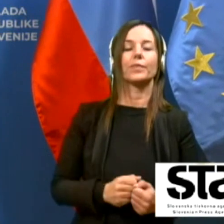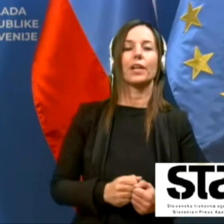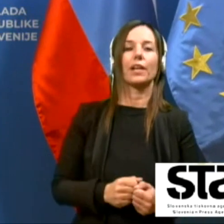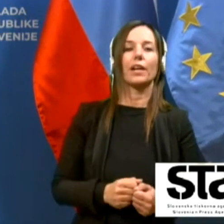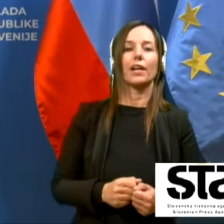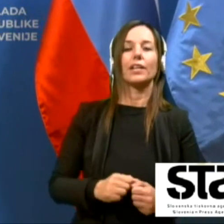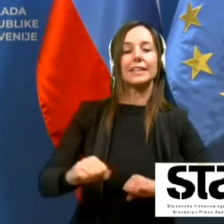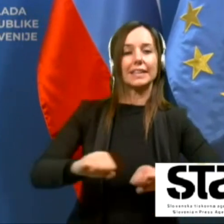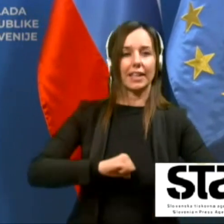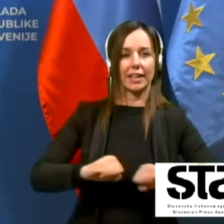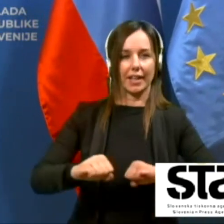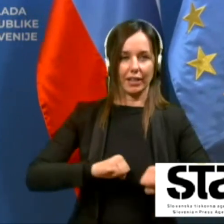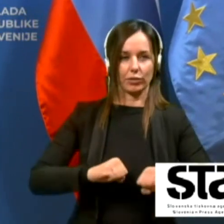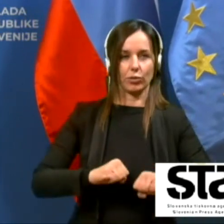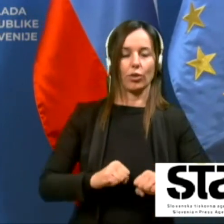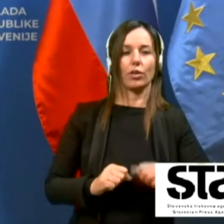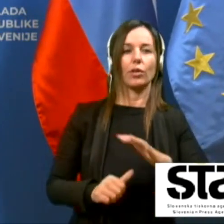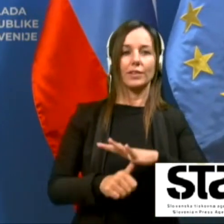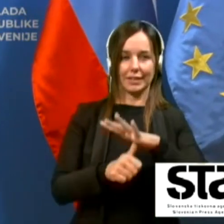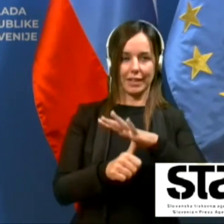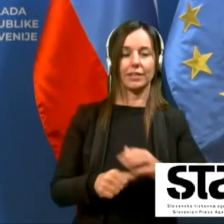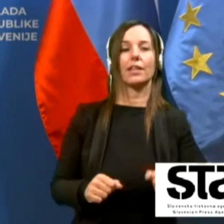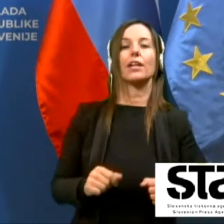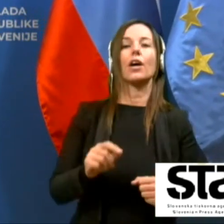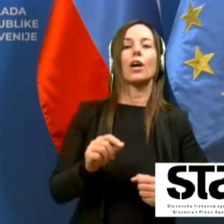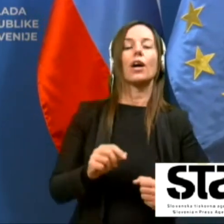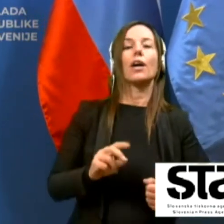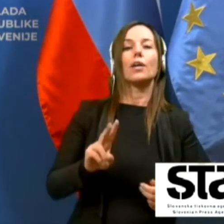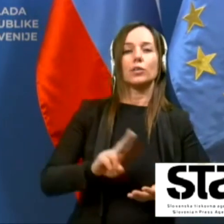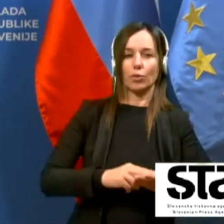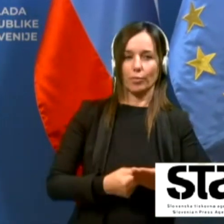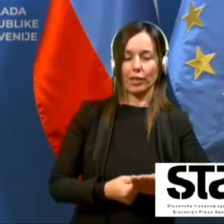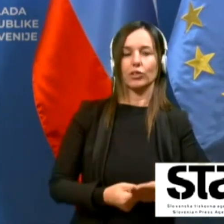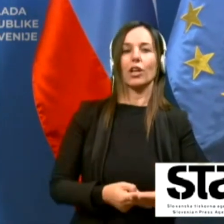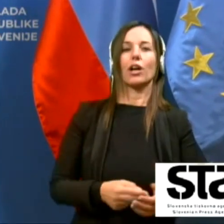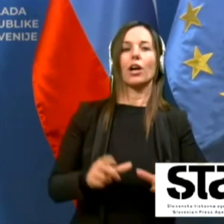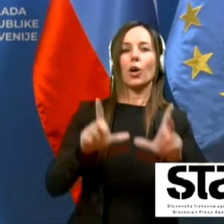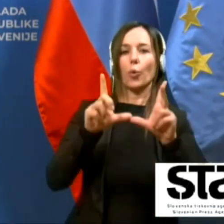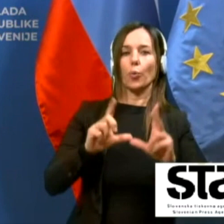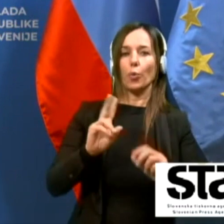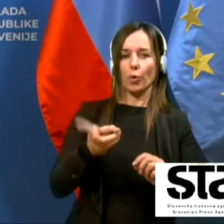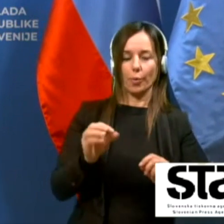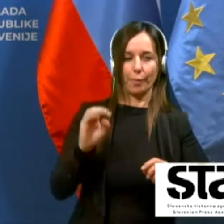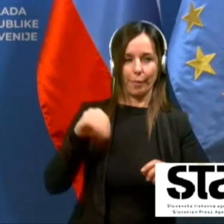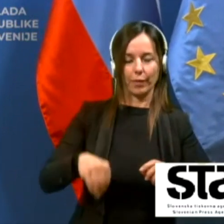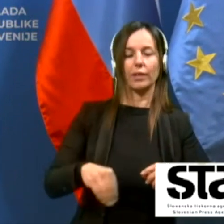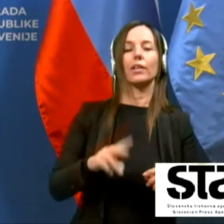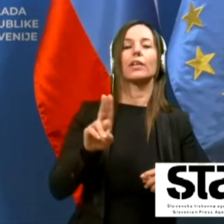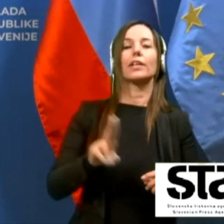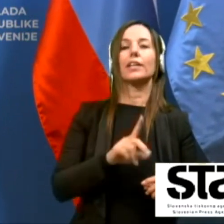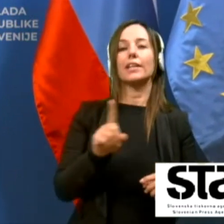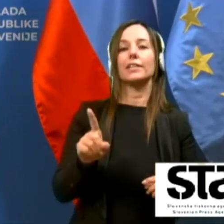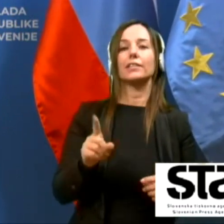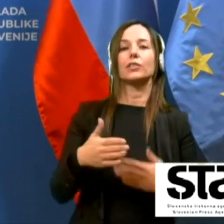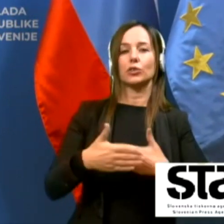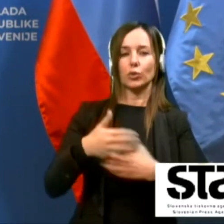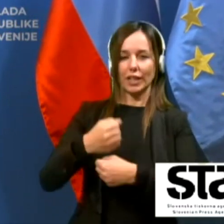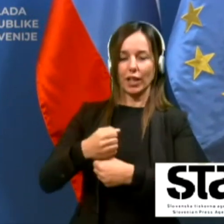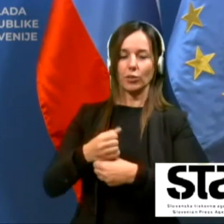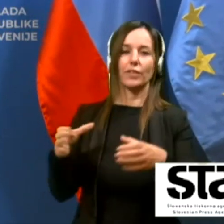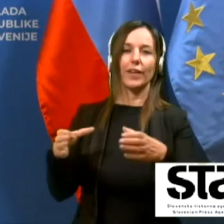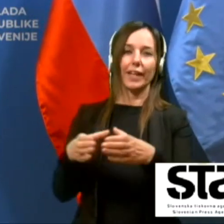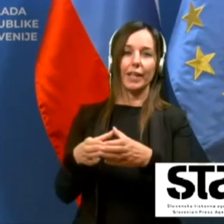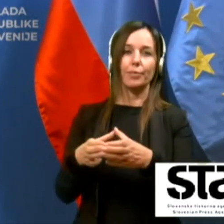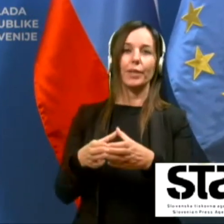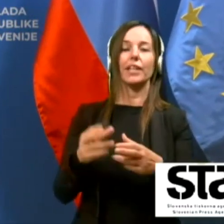UKC Ljubljana Janez Poklukar, ekipa Ukoma, gospa tolmačka za slovenski znakovni jezik, sodelavci v moji ekipi,